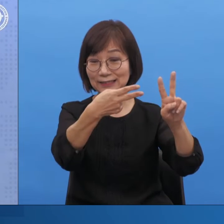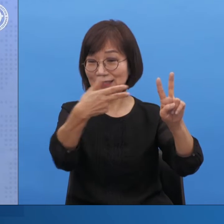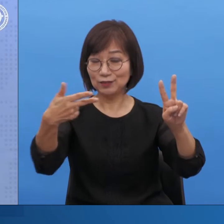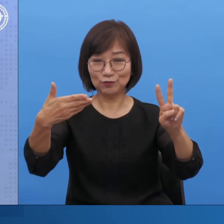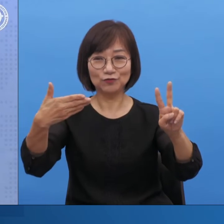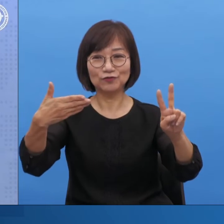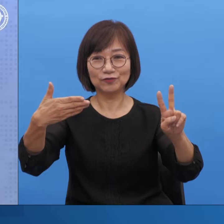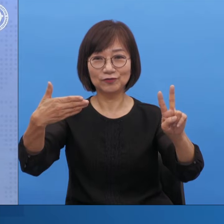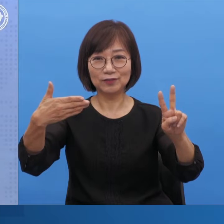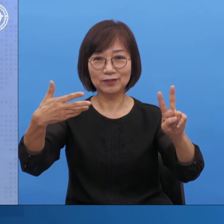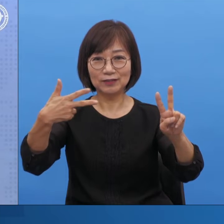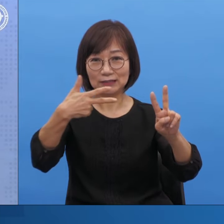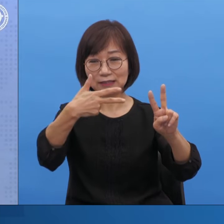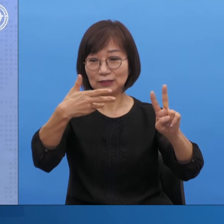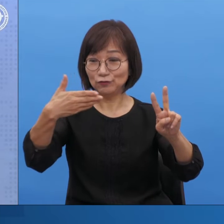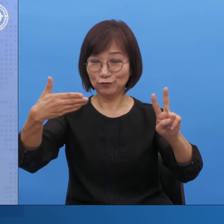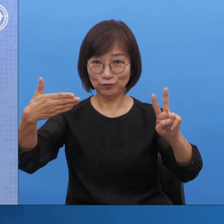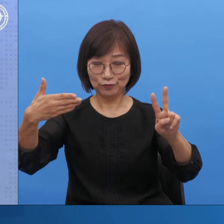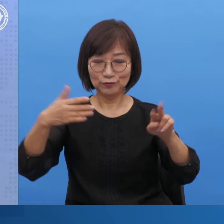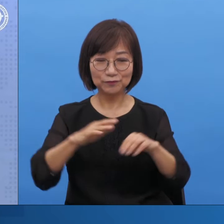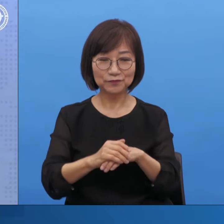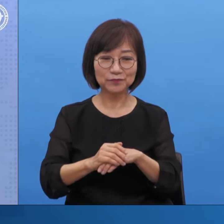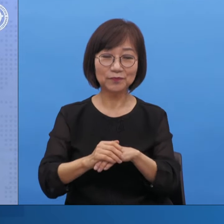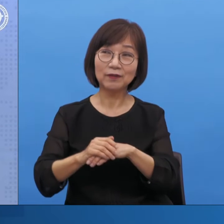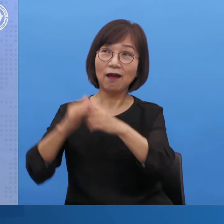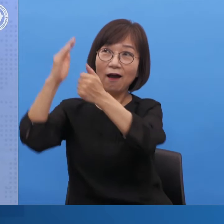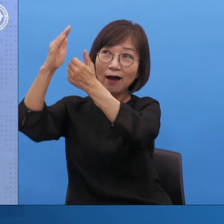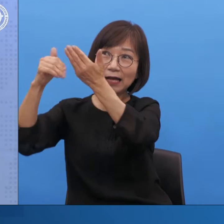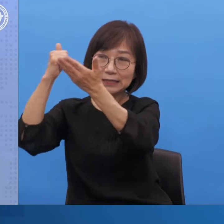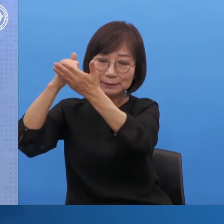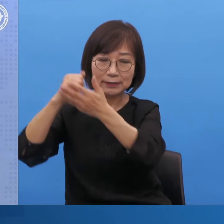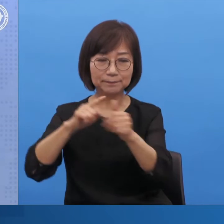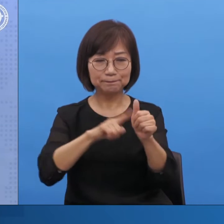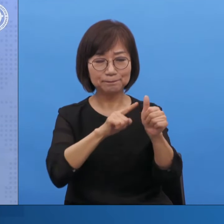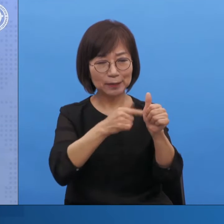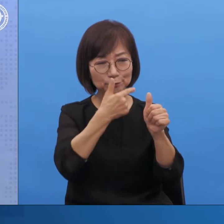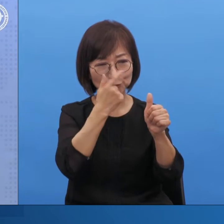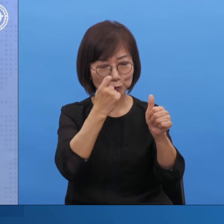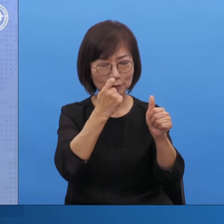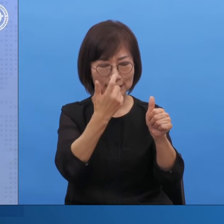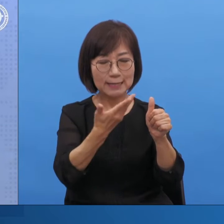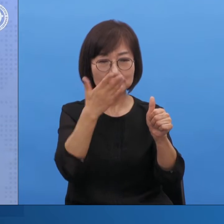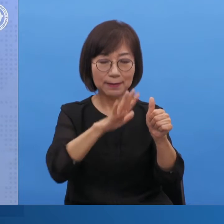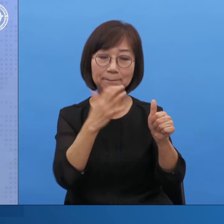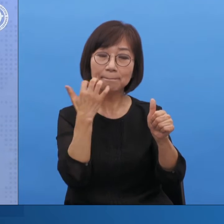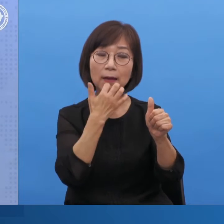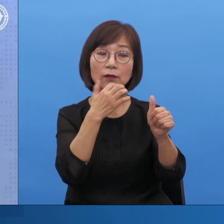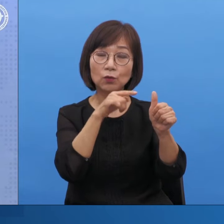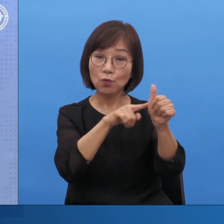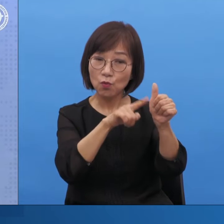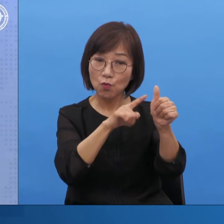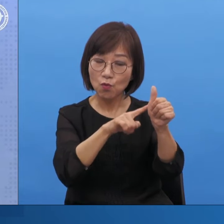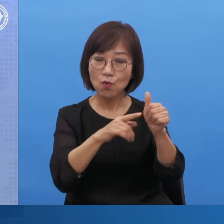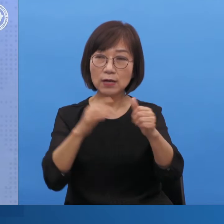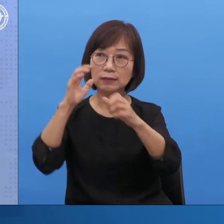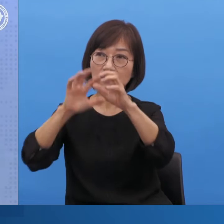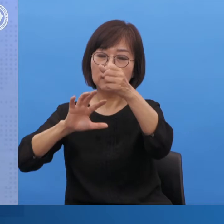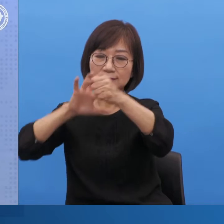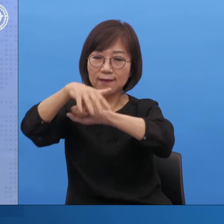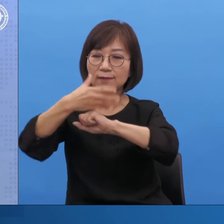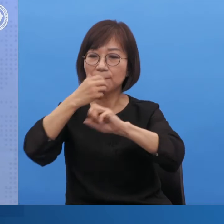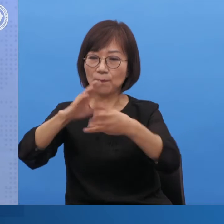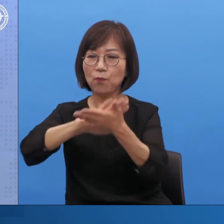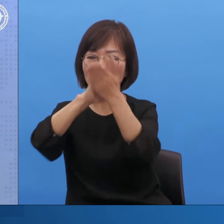하나님이 모자라는 베드로에게 세계복음을 맡기세요. And so to such a lacking man like Peter, he instilled and gave him